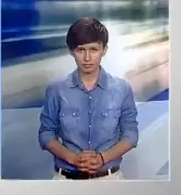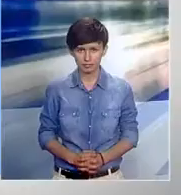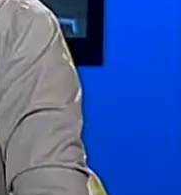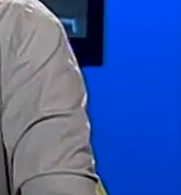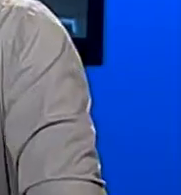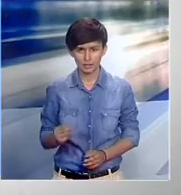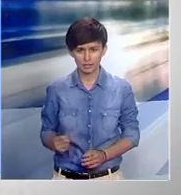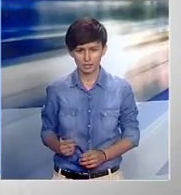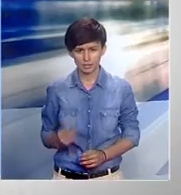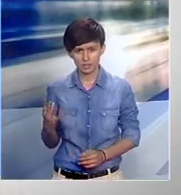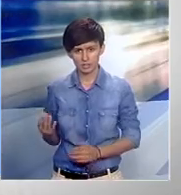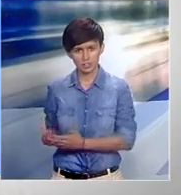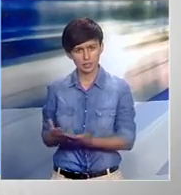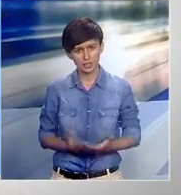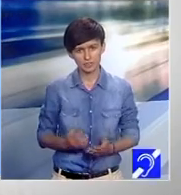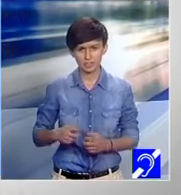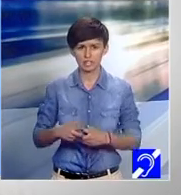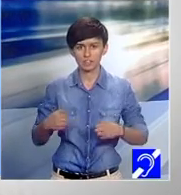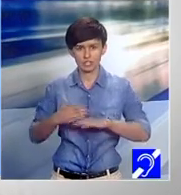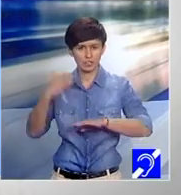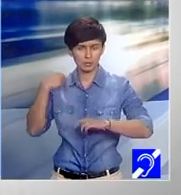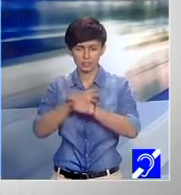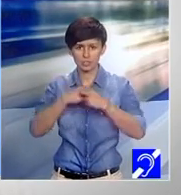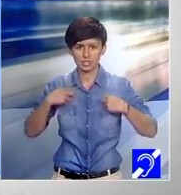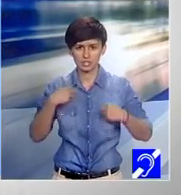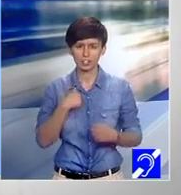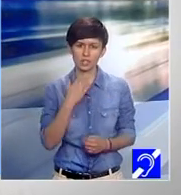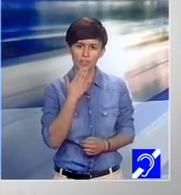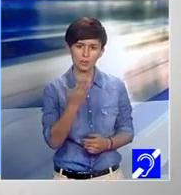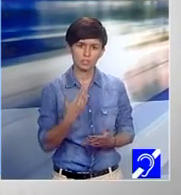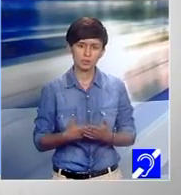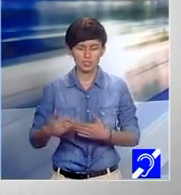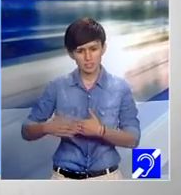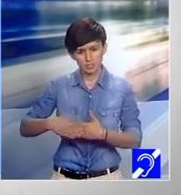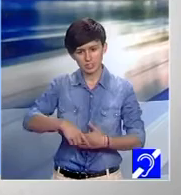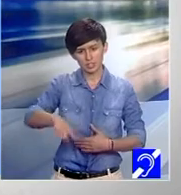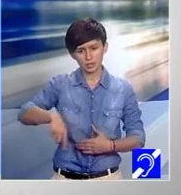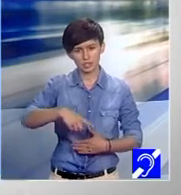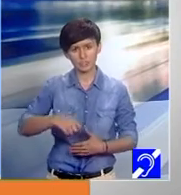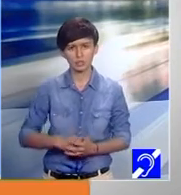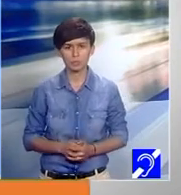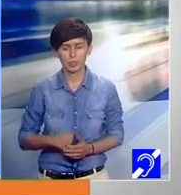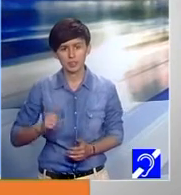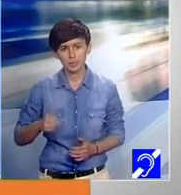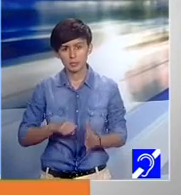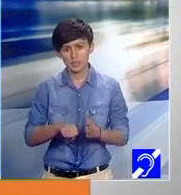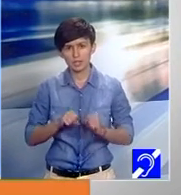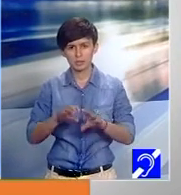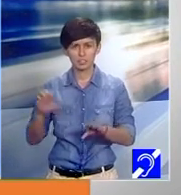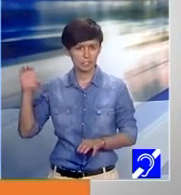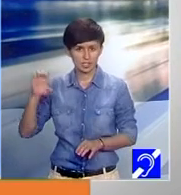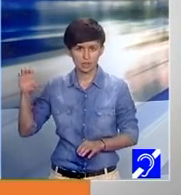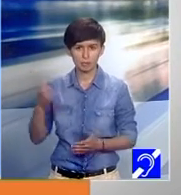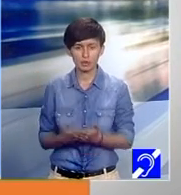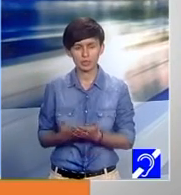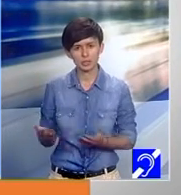Doamnelor, domnilor, bună ziua, bun găsit la Fără Prejudecăți. Sunt Ovidiu Damian, vă mulțumesc că sunteți alături de noi. Fără Prejudecăți este prima producție media din